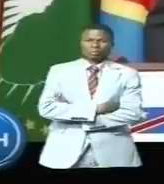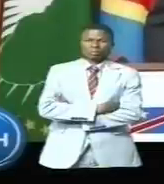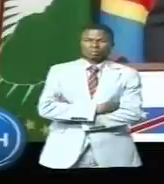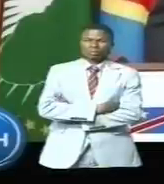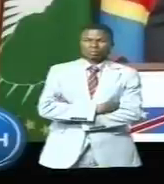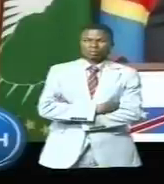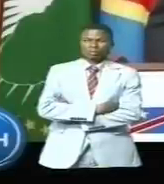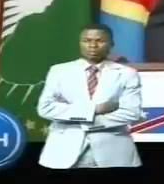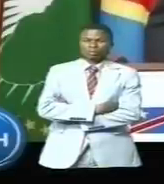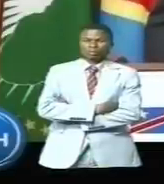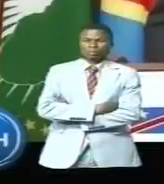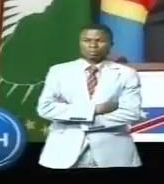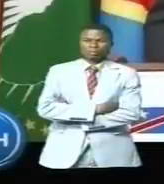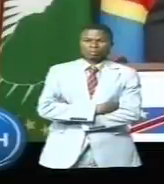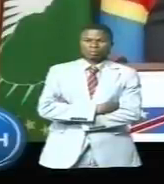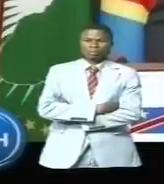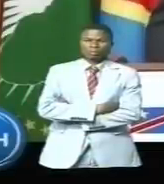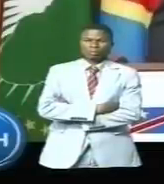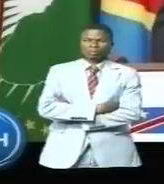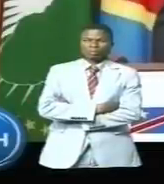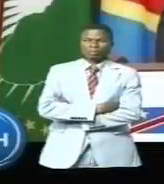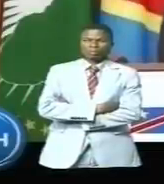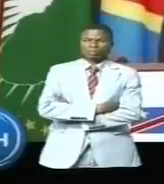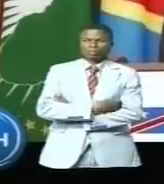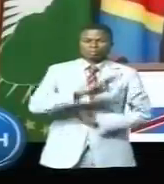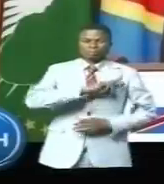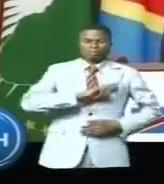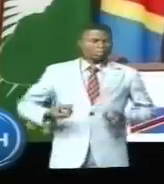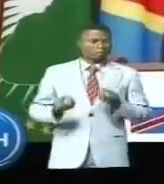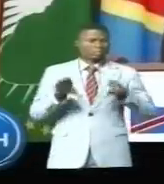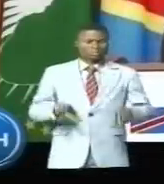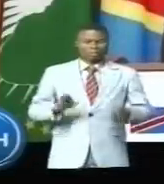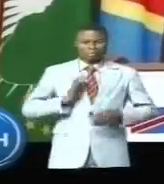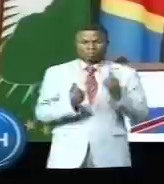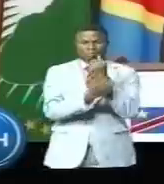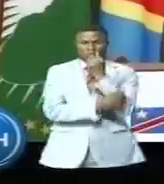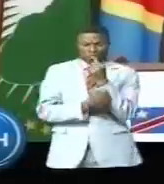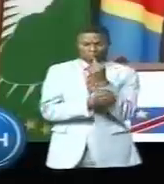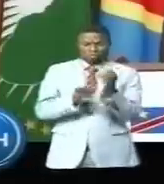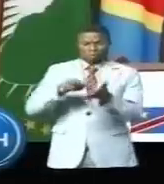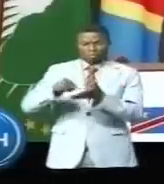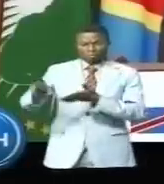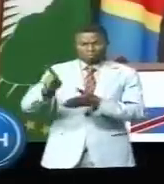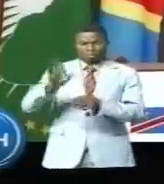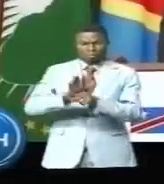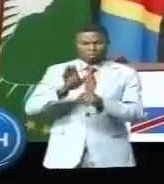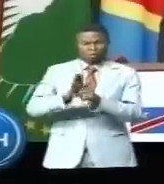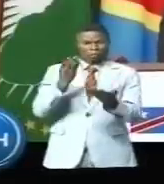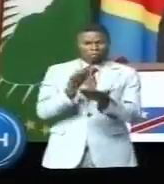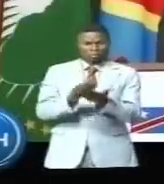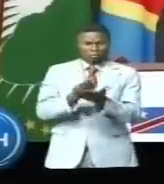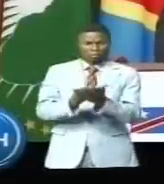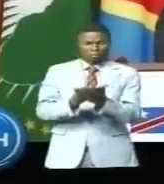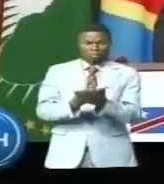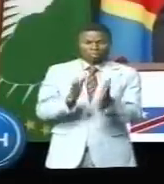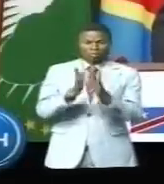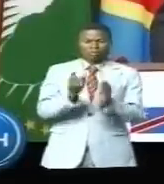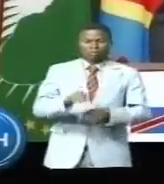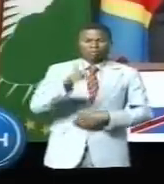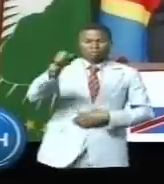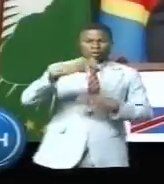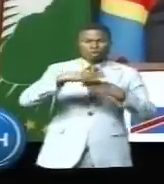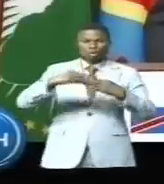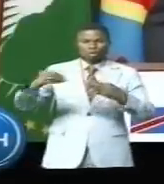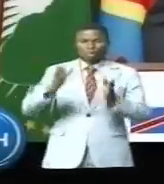absolue. La République démocratique du Congo, notre pays, a déjà payé un lourd tribut avec près de 10 millions de